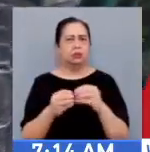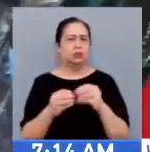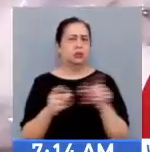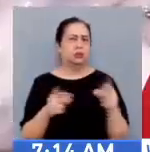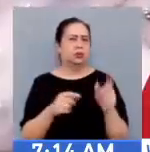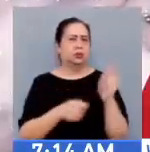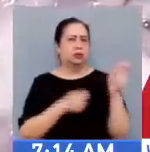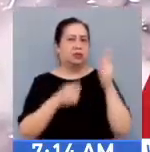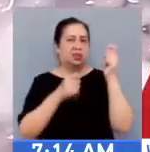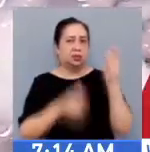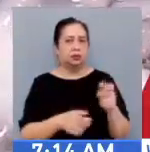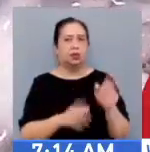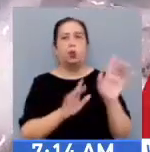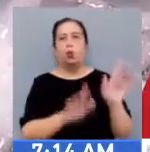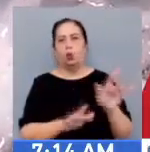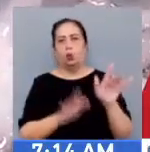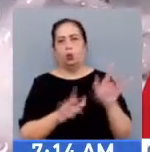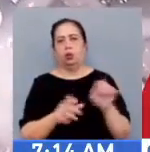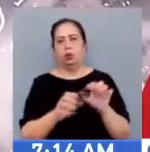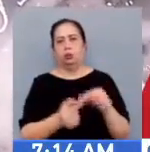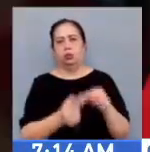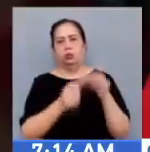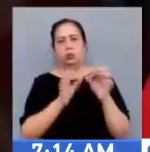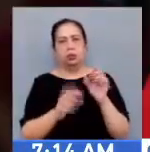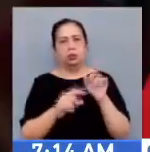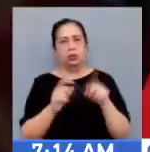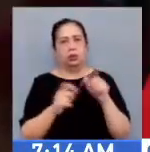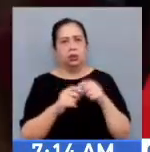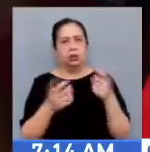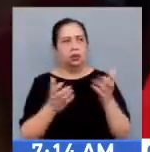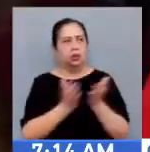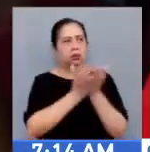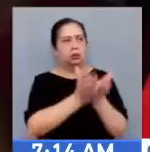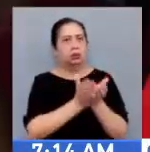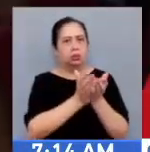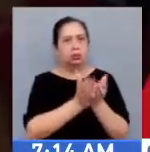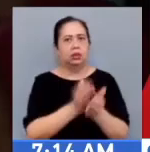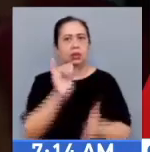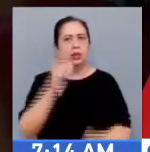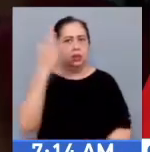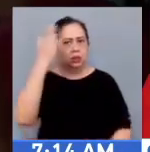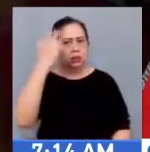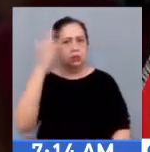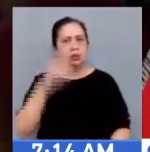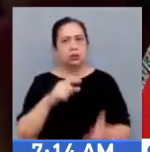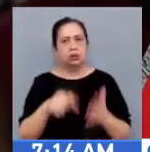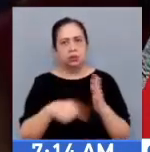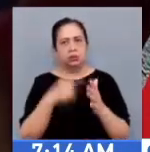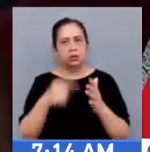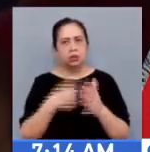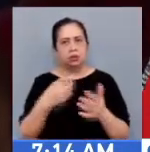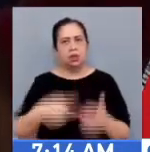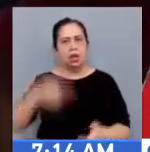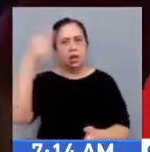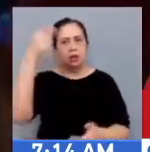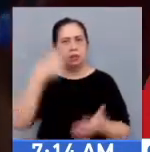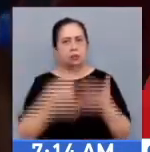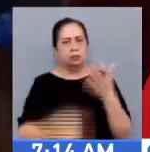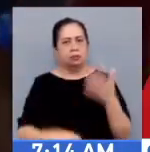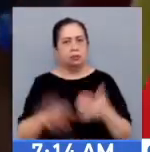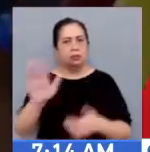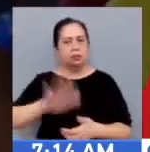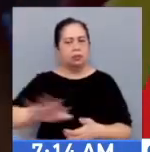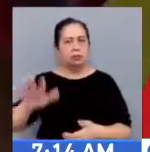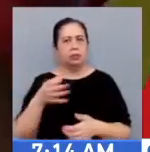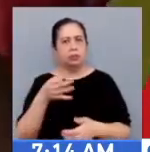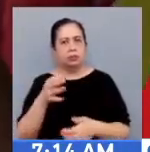ang kawawa, lalo na kung hindi sila makakapalaot. Iyon ang reason din minsan ang ano nila, mataas yung presyo ng crudo